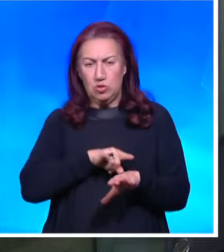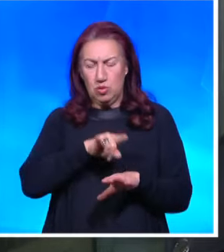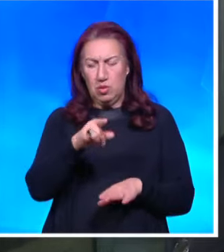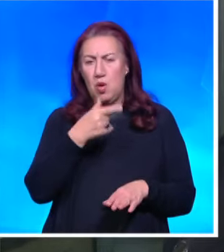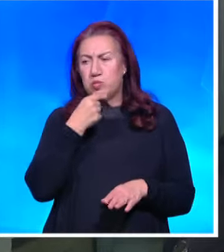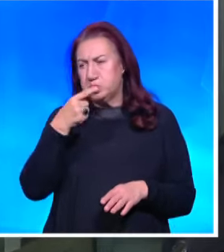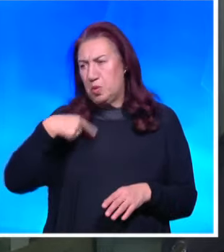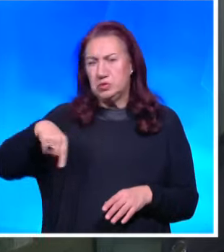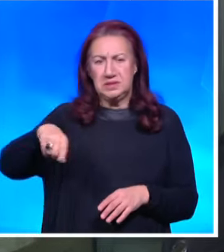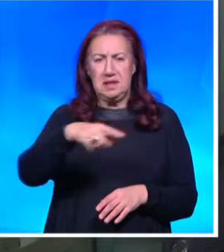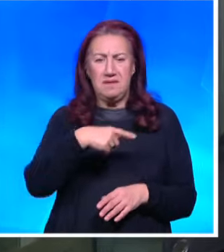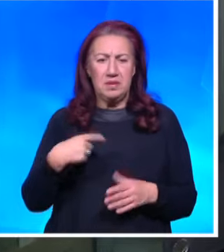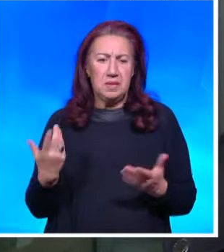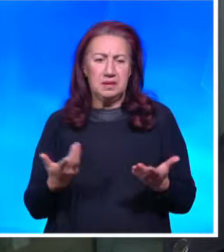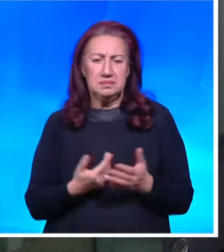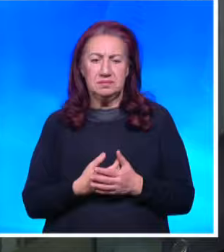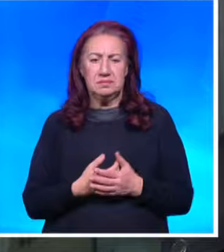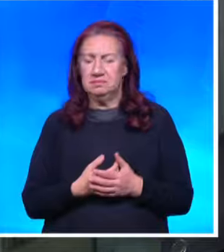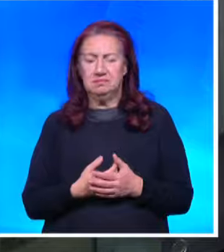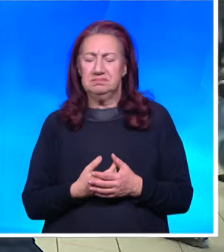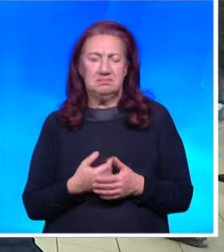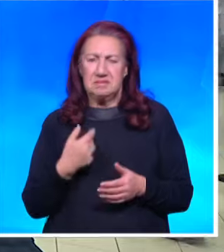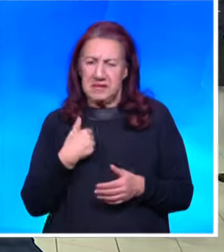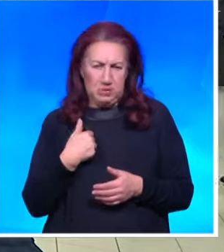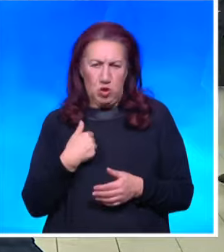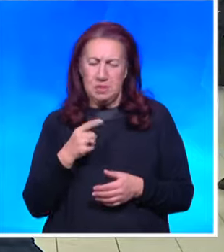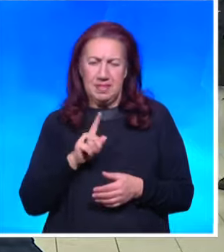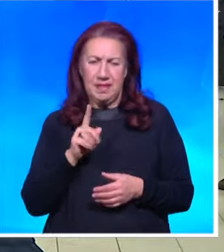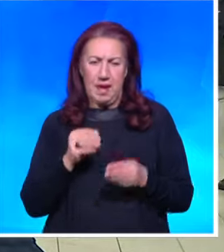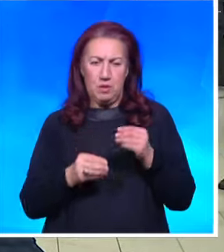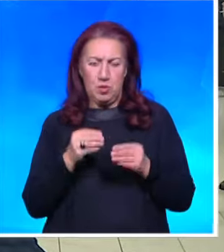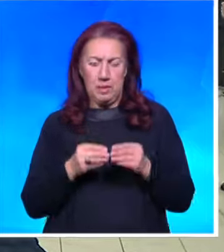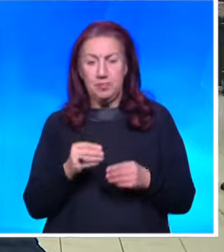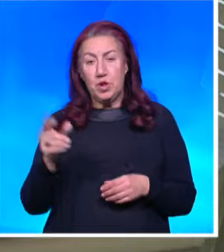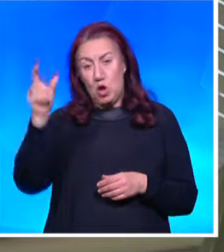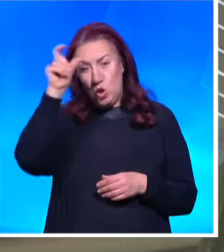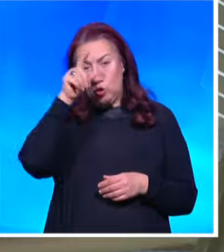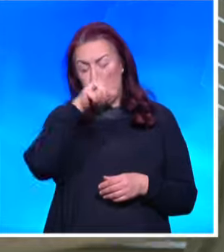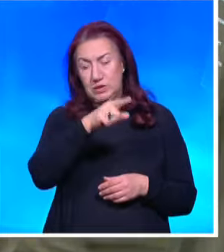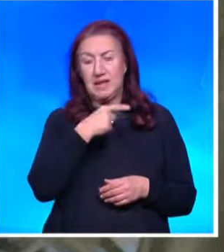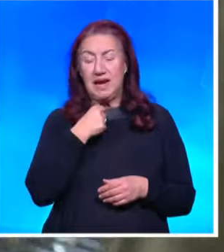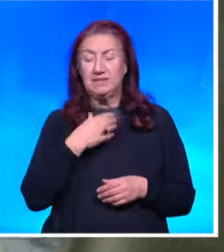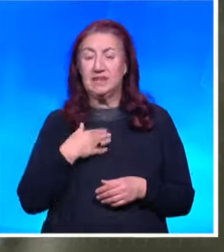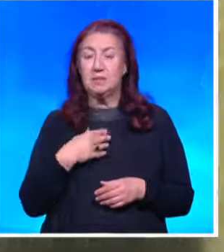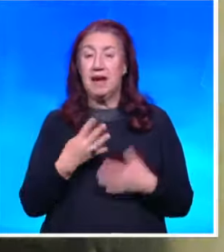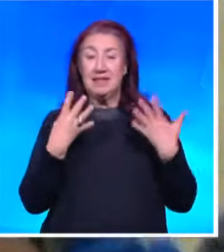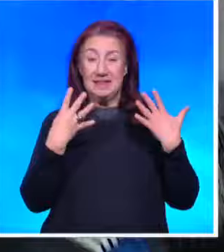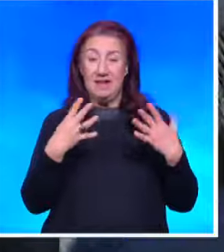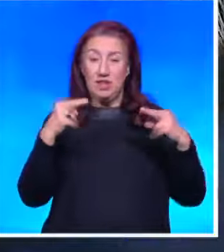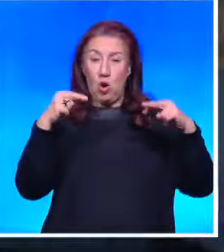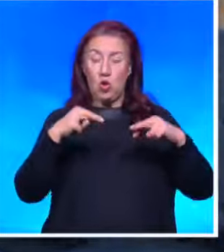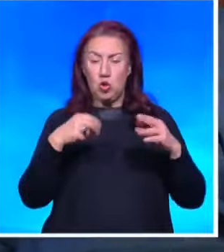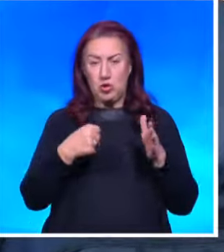повечето момчета така че не е проблем в турция левски ще играе девет контролни мача а цска